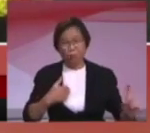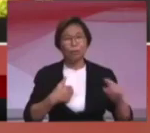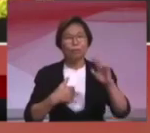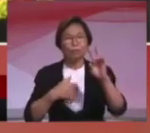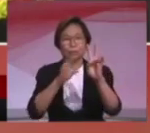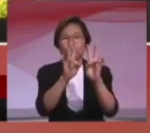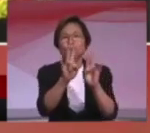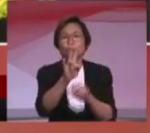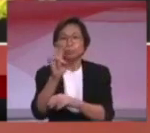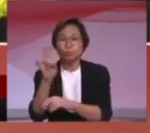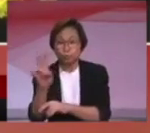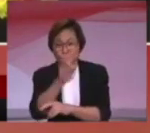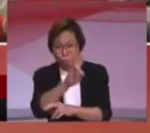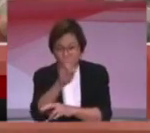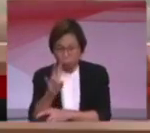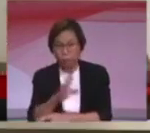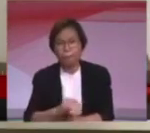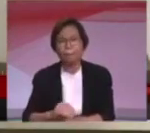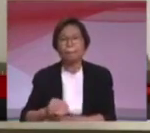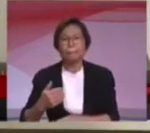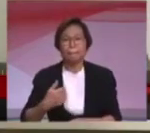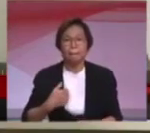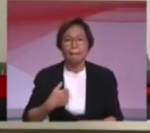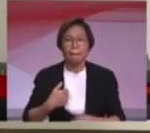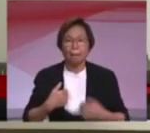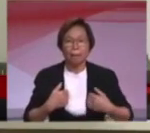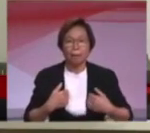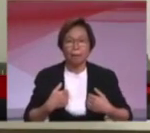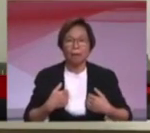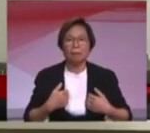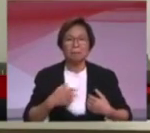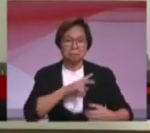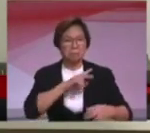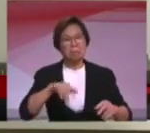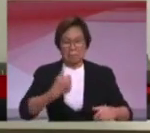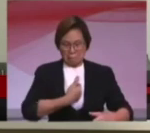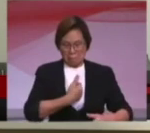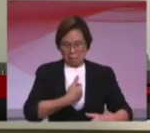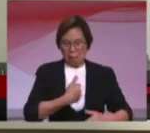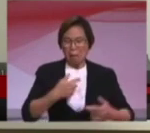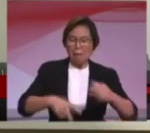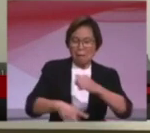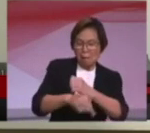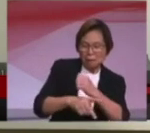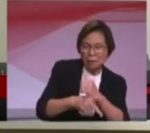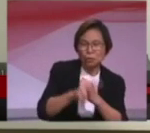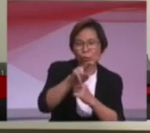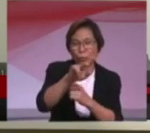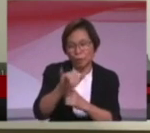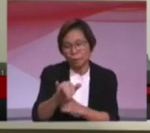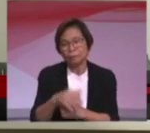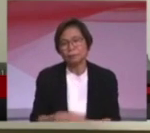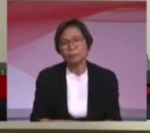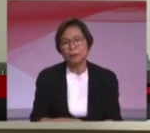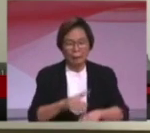37, mengadakan parti ataupun private party sebanyak 26, premis